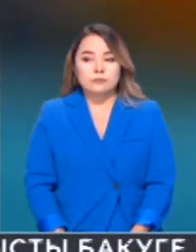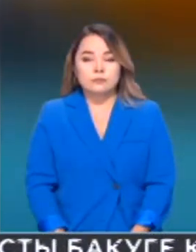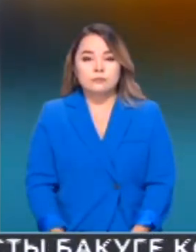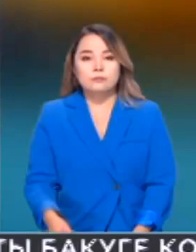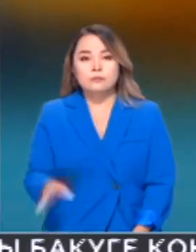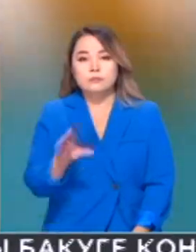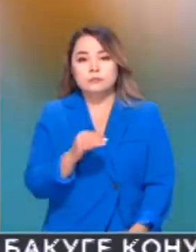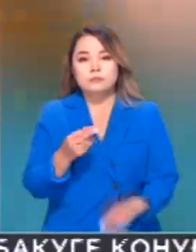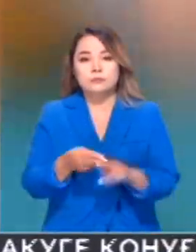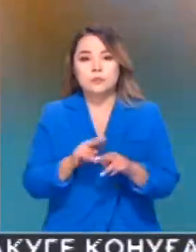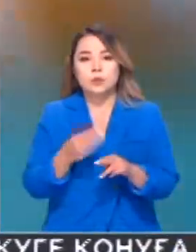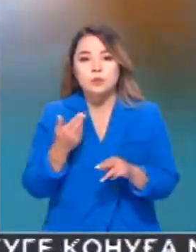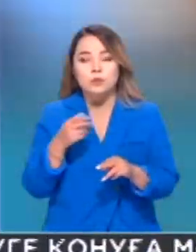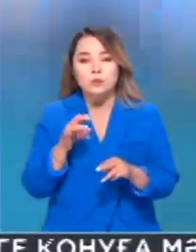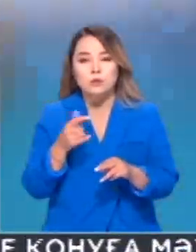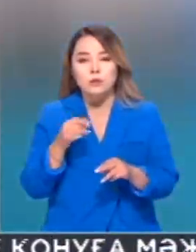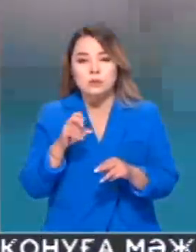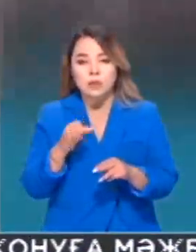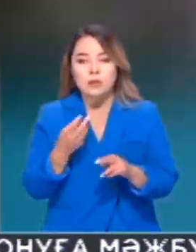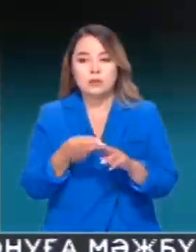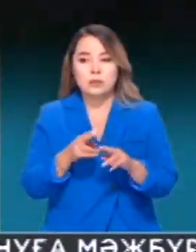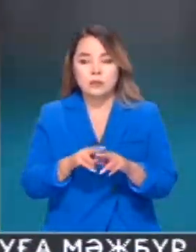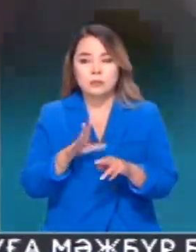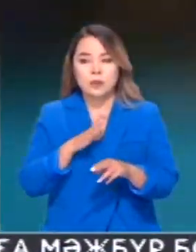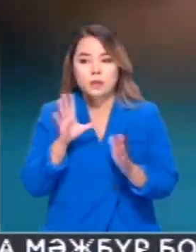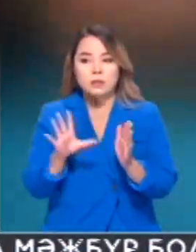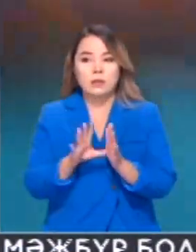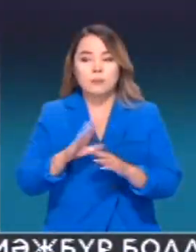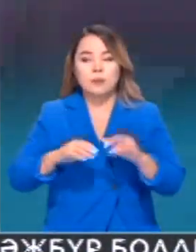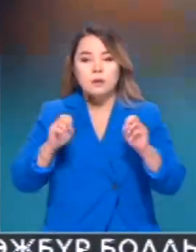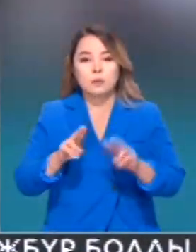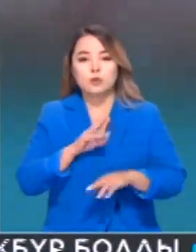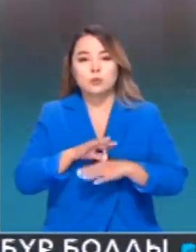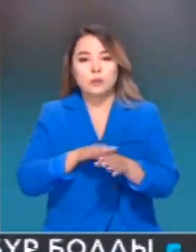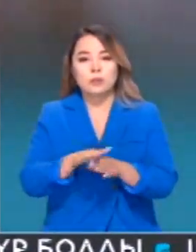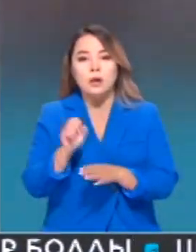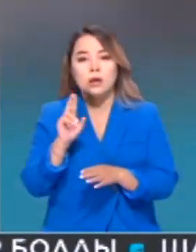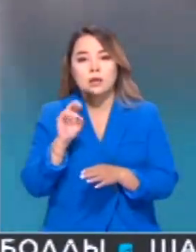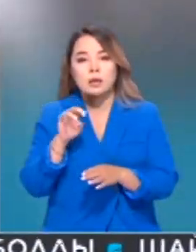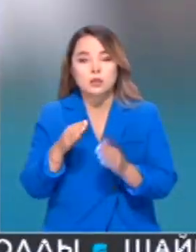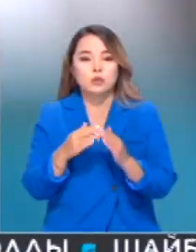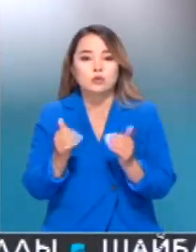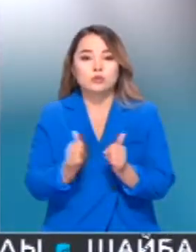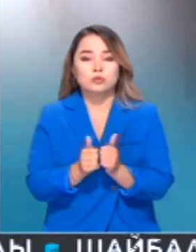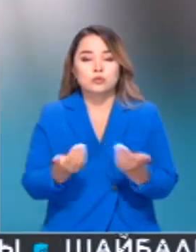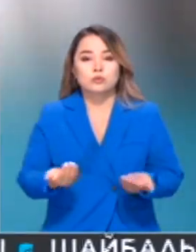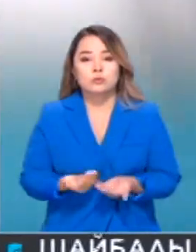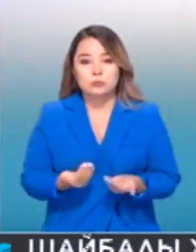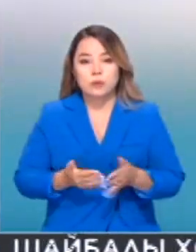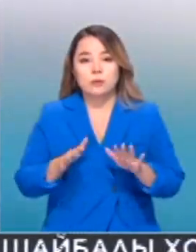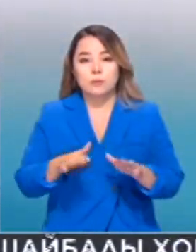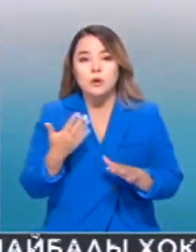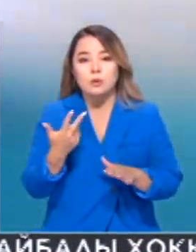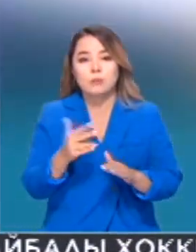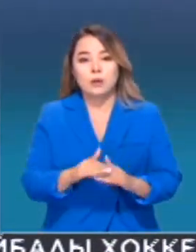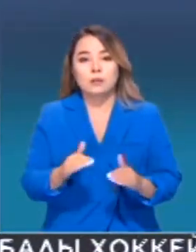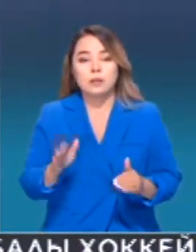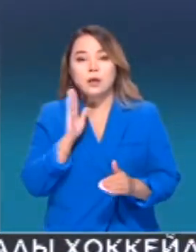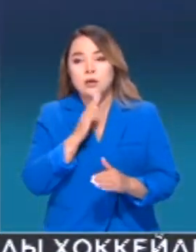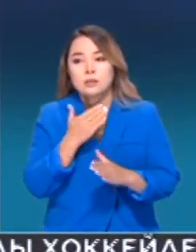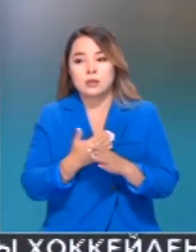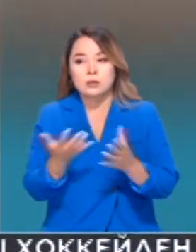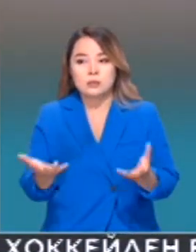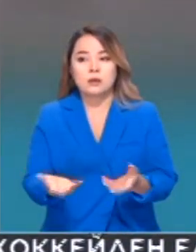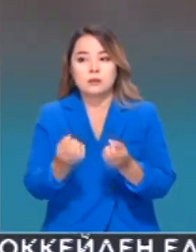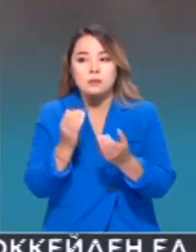Шүкір Гүнай есімді азамат құрылыс нысанында электр маманы болып жұмыс істейді. Ақкент тұрғын үй кешеніндегі өрт кезінде ол үш баласы бар әйелді